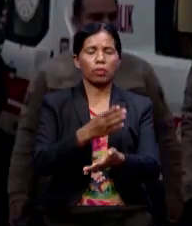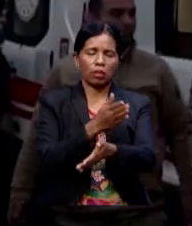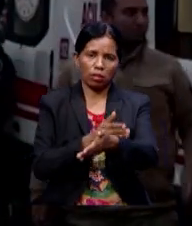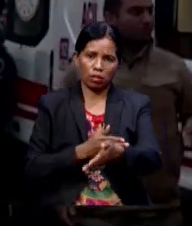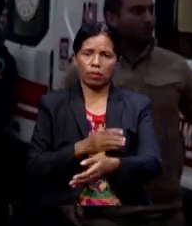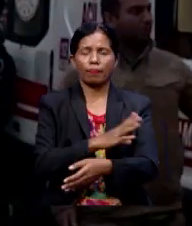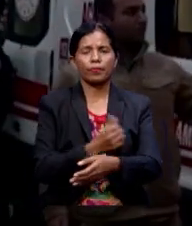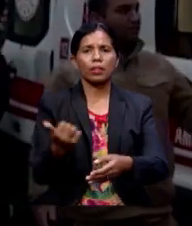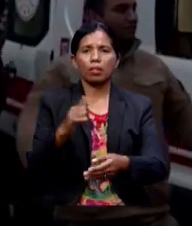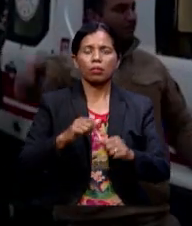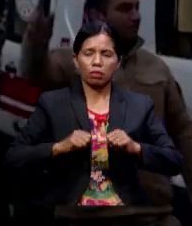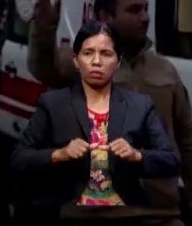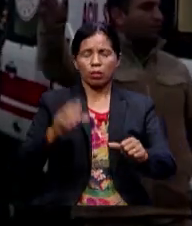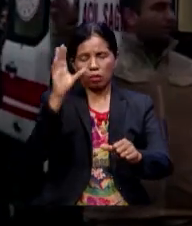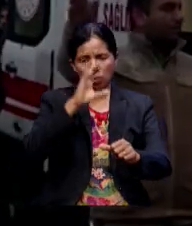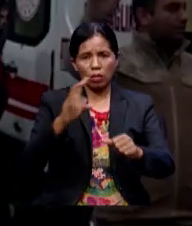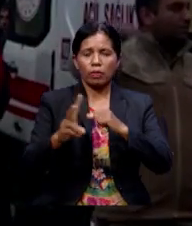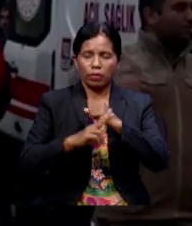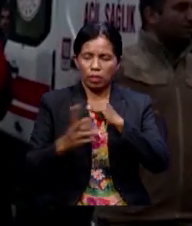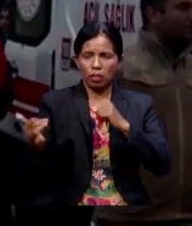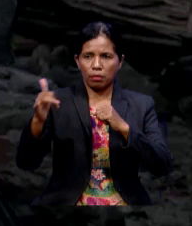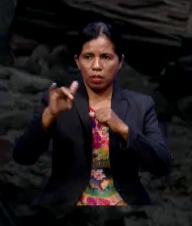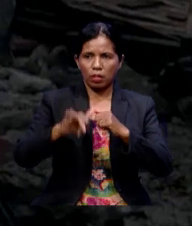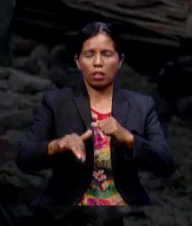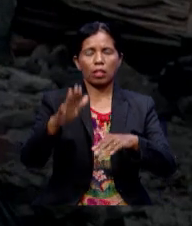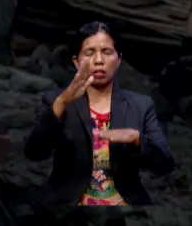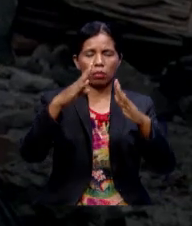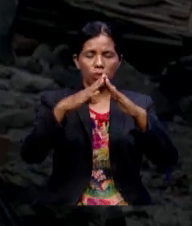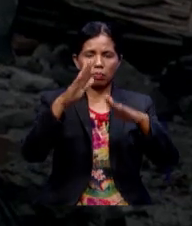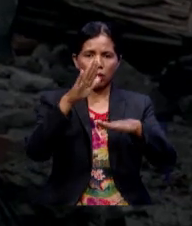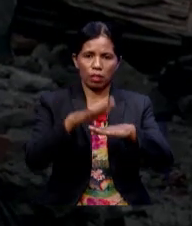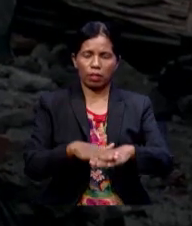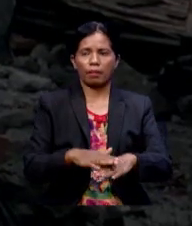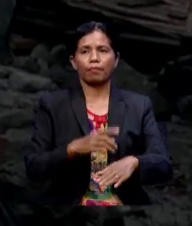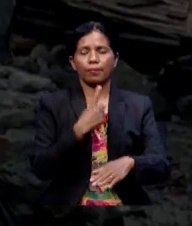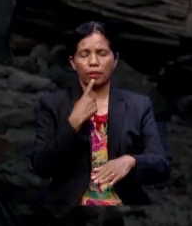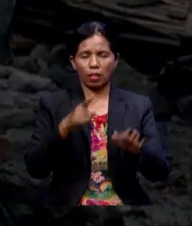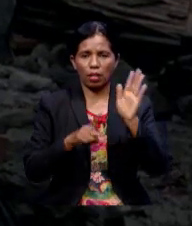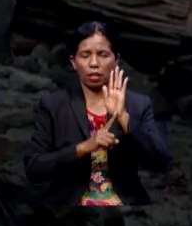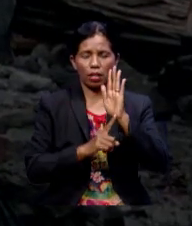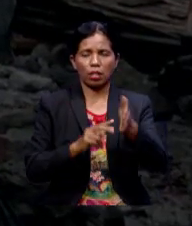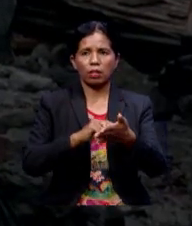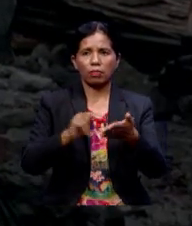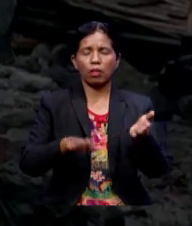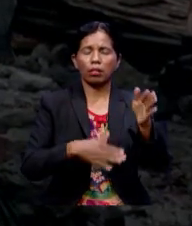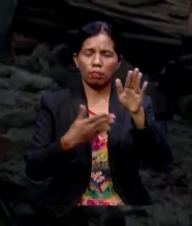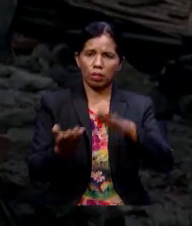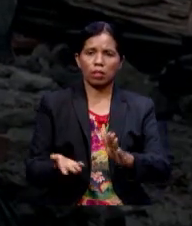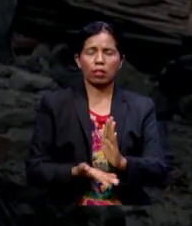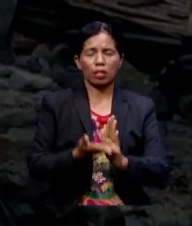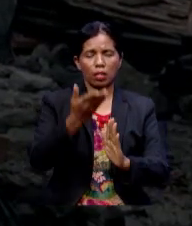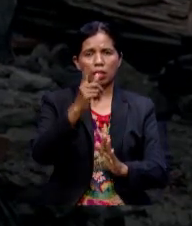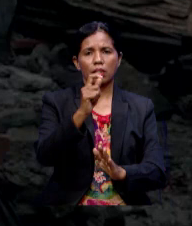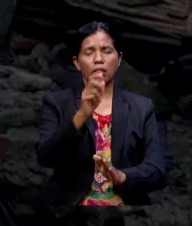katak sira se continua bukutir vítima sira nebe sidauketan. Acontecimento ida ne hanesang número mate nebe as iha